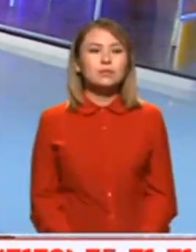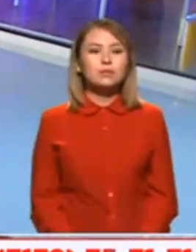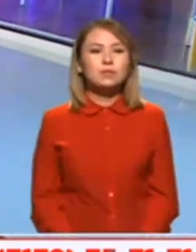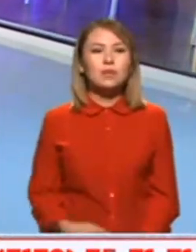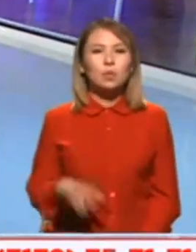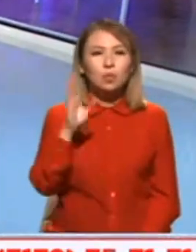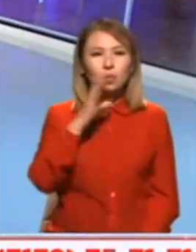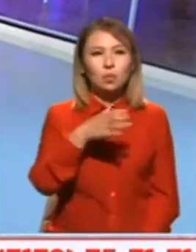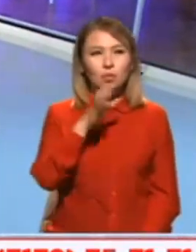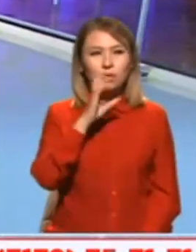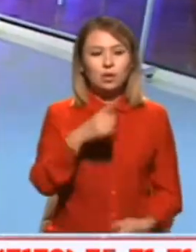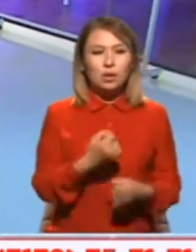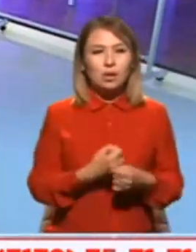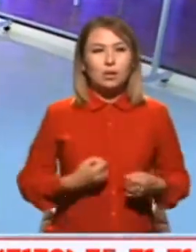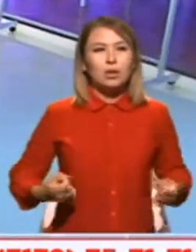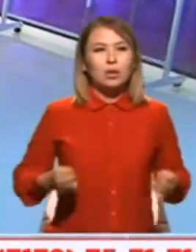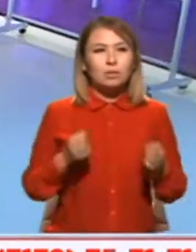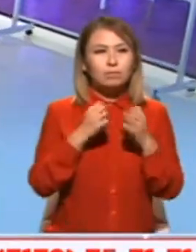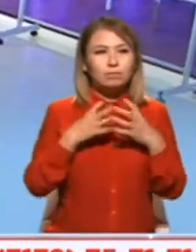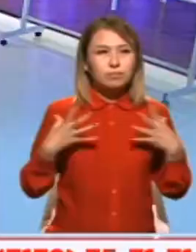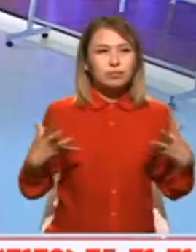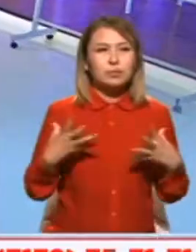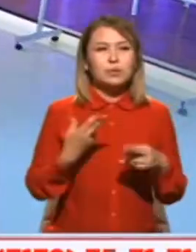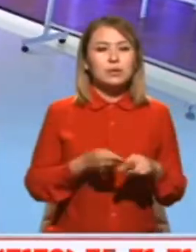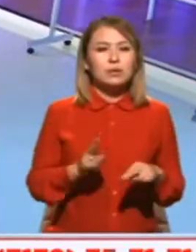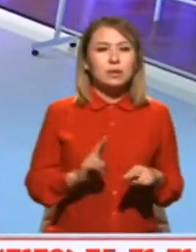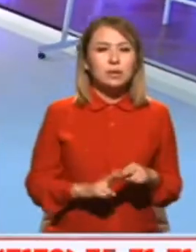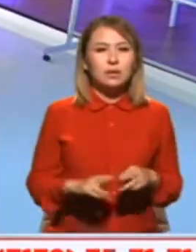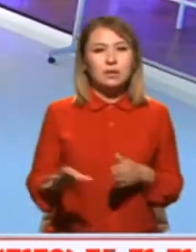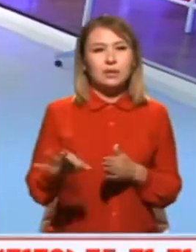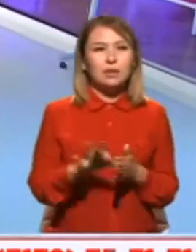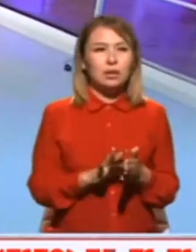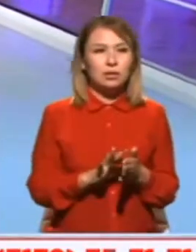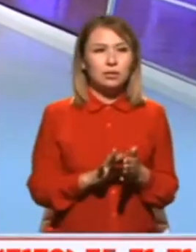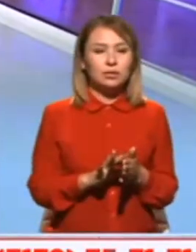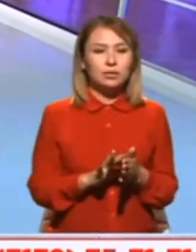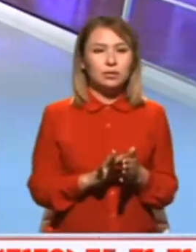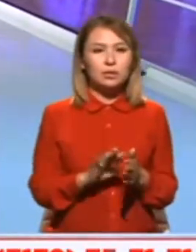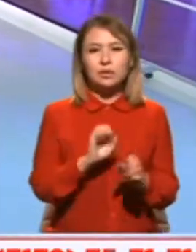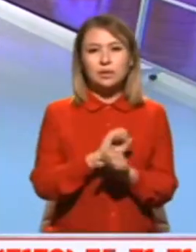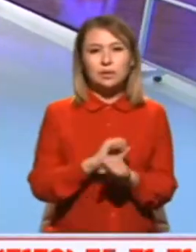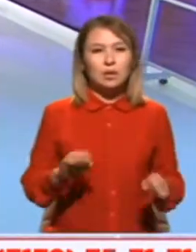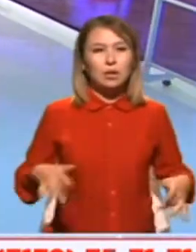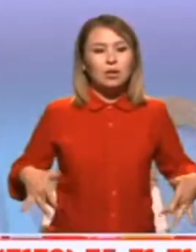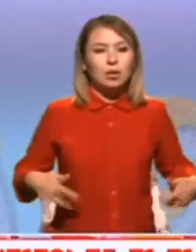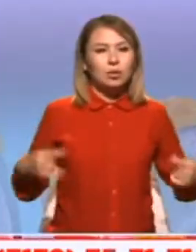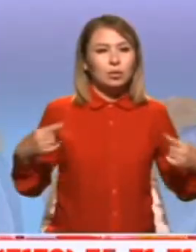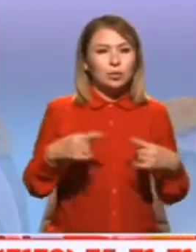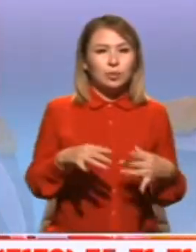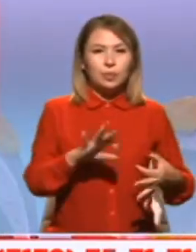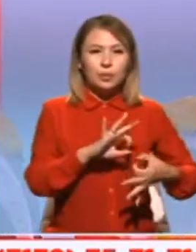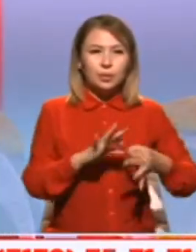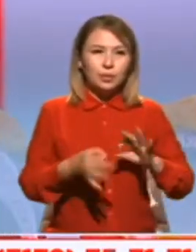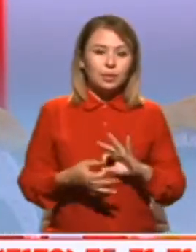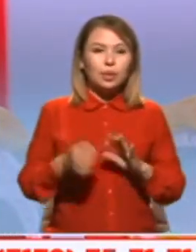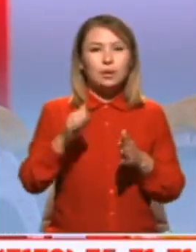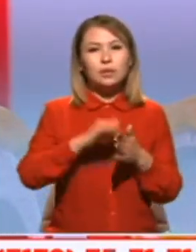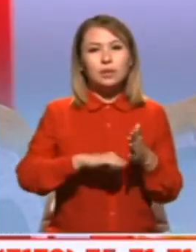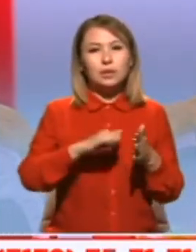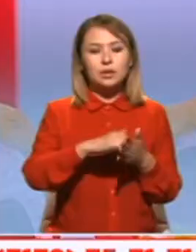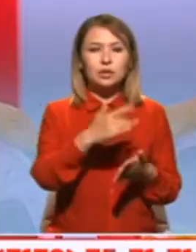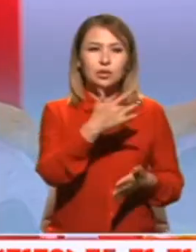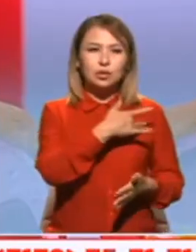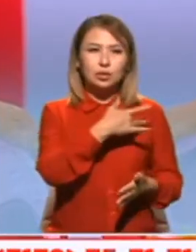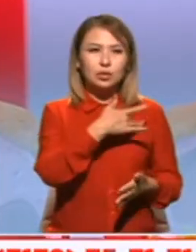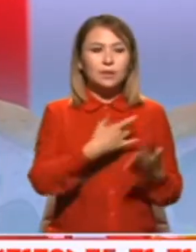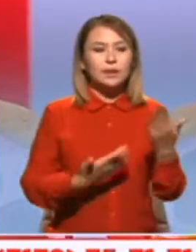ісіндім, ол бүйректен ба деген сұрақ, яғни ол бірден бүйректен көруімізге болмайды. Иә, бірінші нақты анықтап алуымыз керек, яғни ол бүйректен ба, әлде жүректен